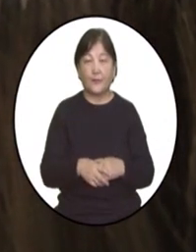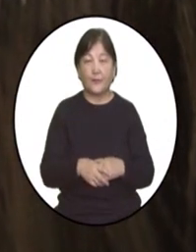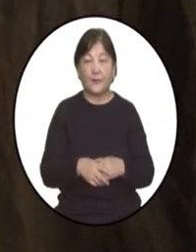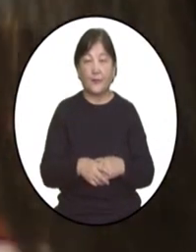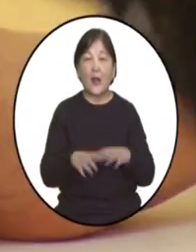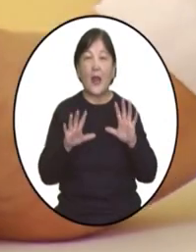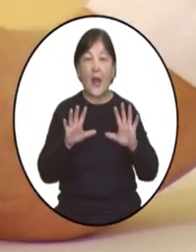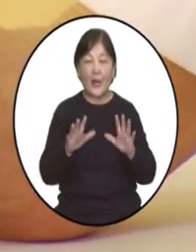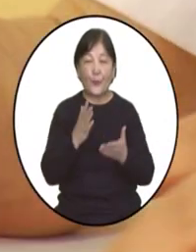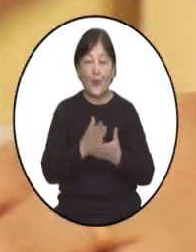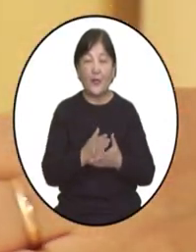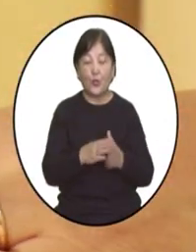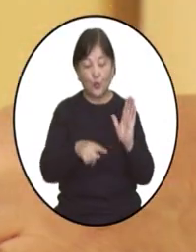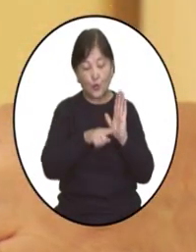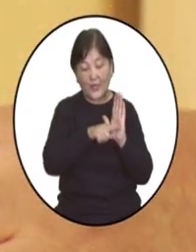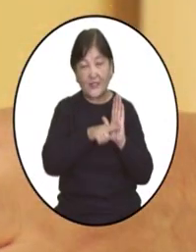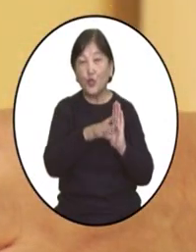13 байна. Зураасын тоо.